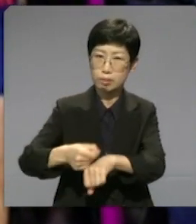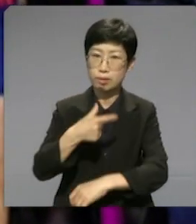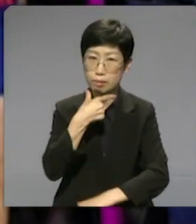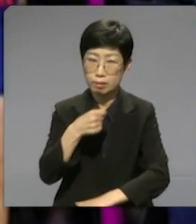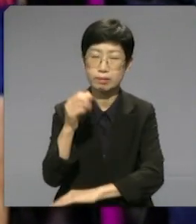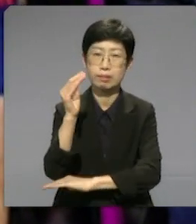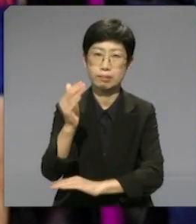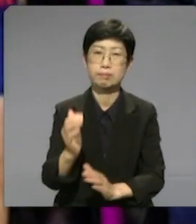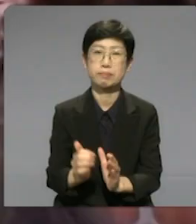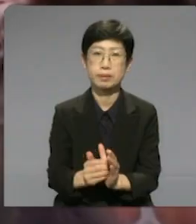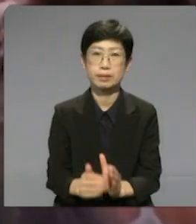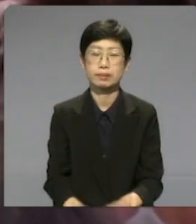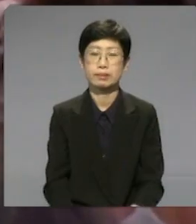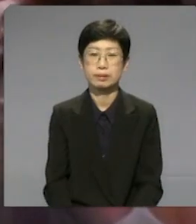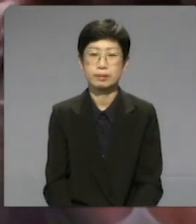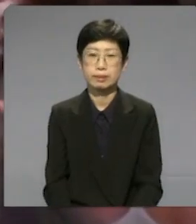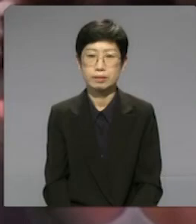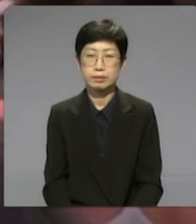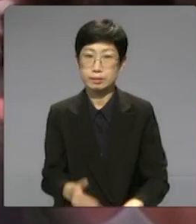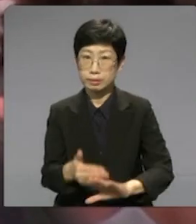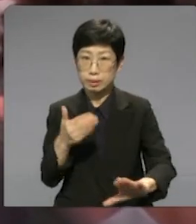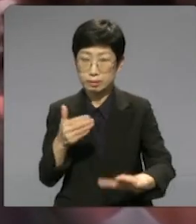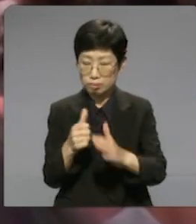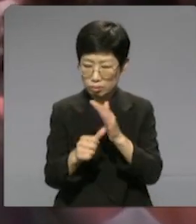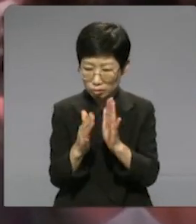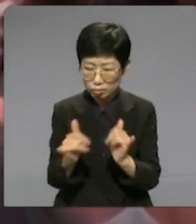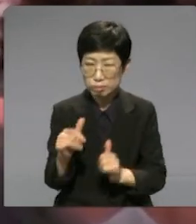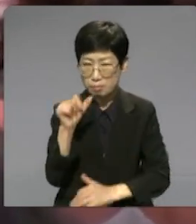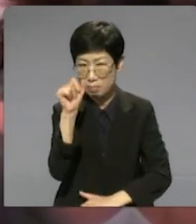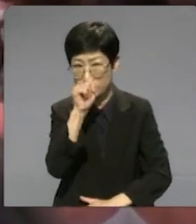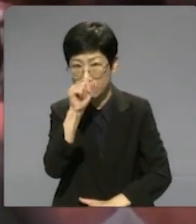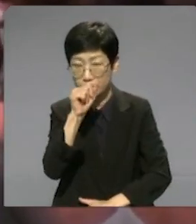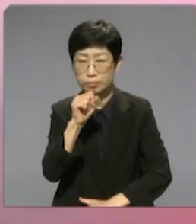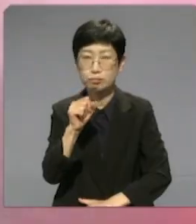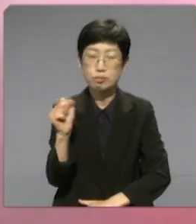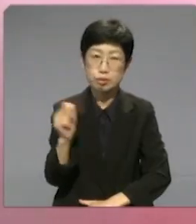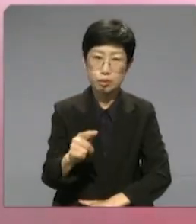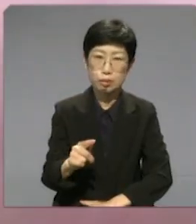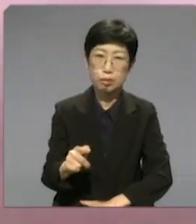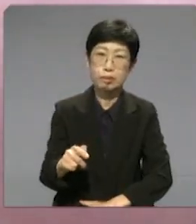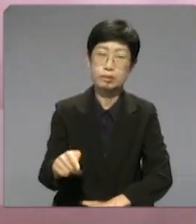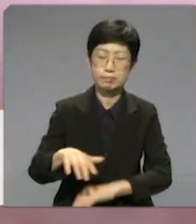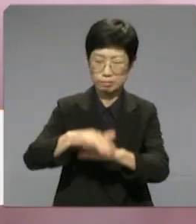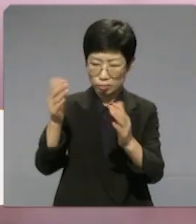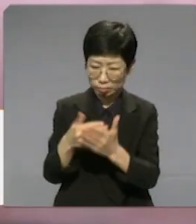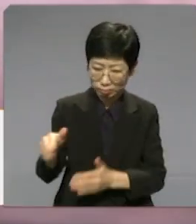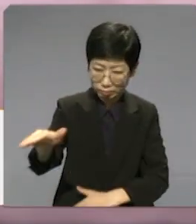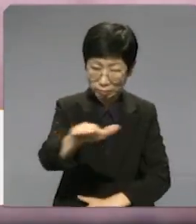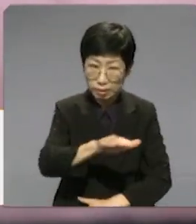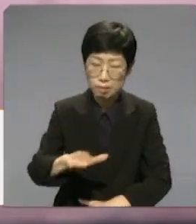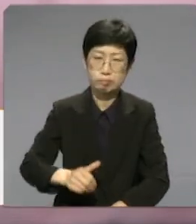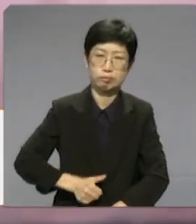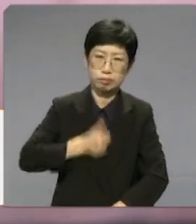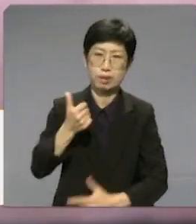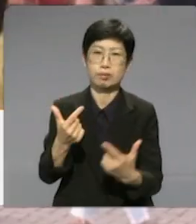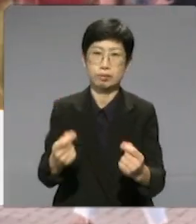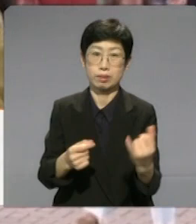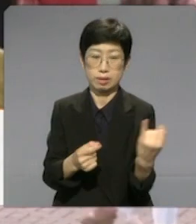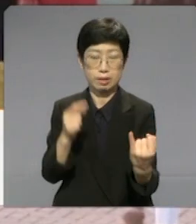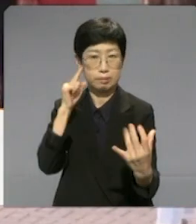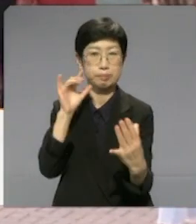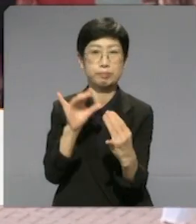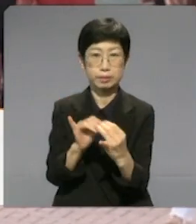겁니다. 동료 선수들과 축구팬은 물론 스페인 여론은 붕괴하며 에르모소를 지지했고